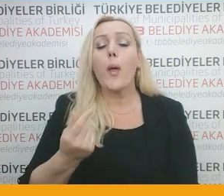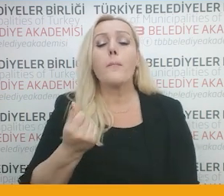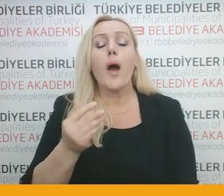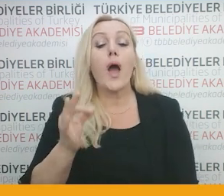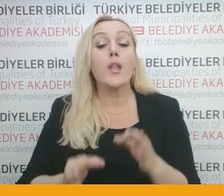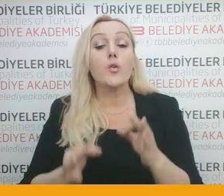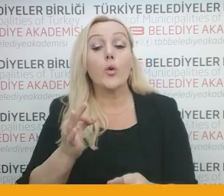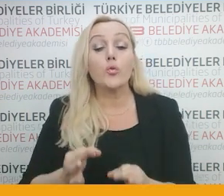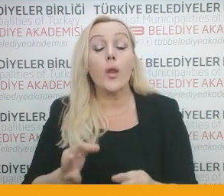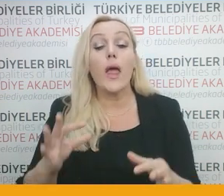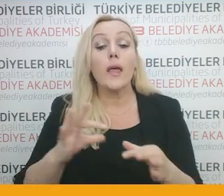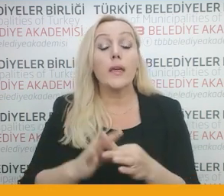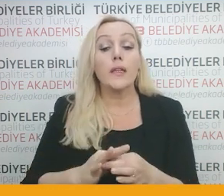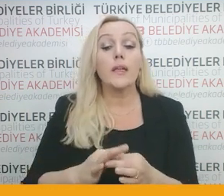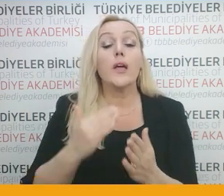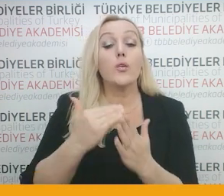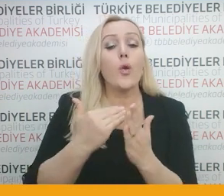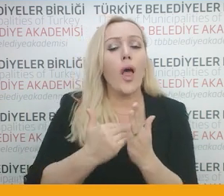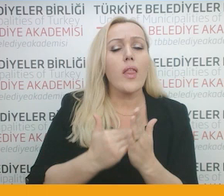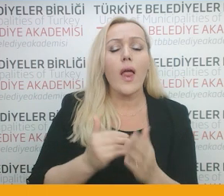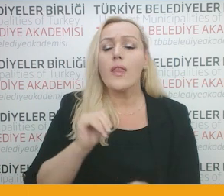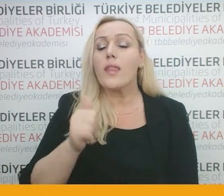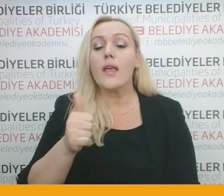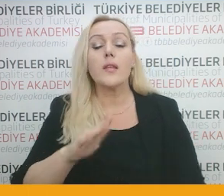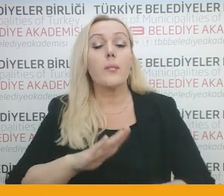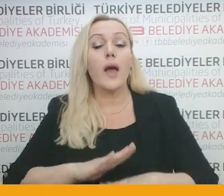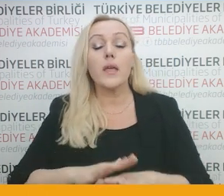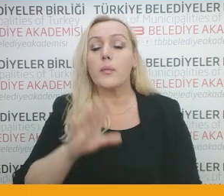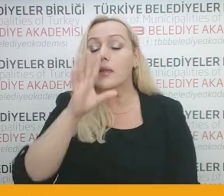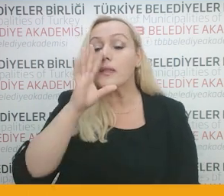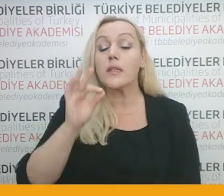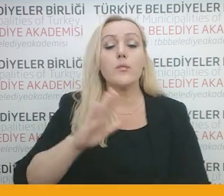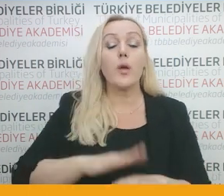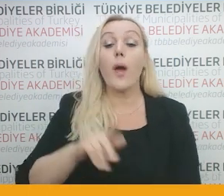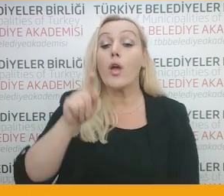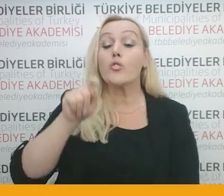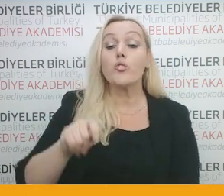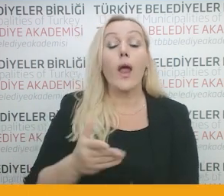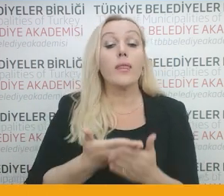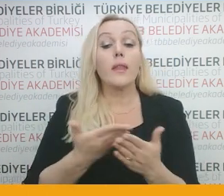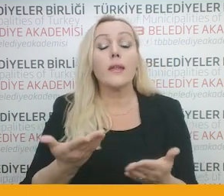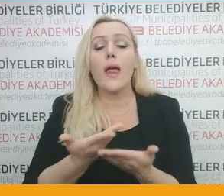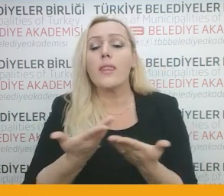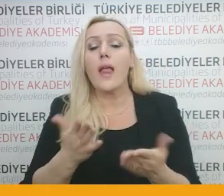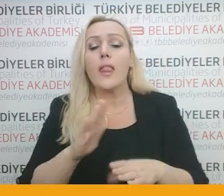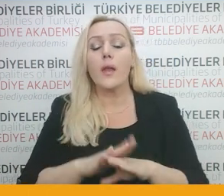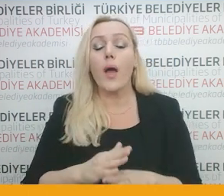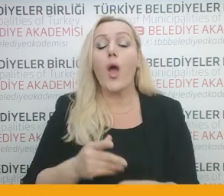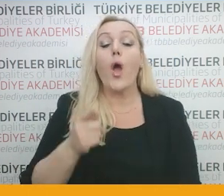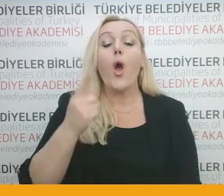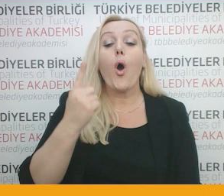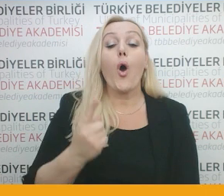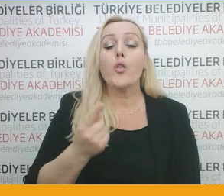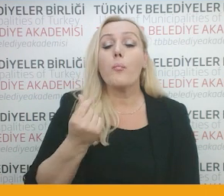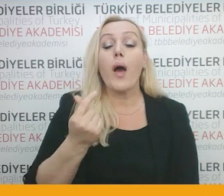ve esaslar. İç kontrol ne zaman yapılır, nasıl yapılır, kimler yapar, şartlar nelerdir, neler yapılır ve ön mali kontrolde